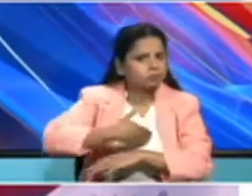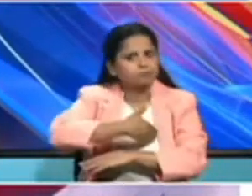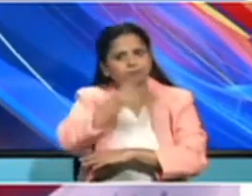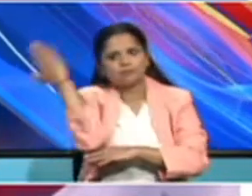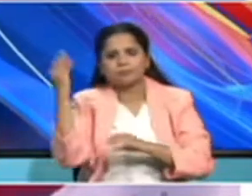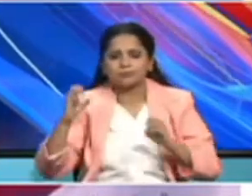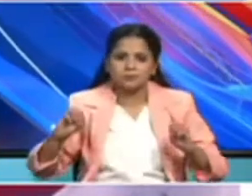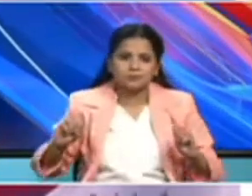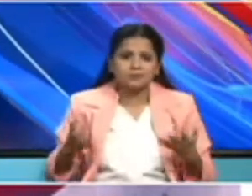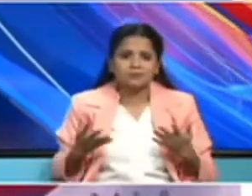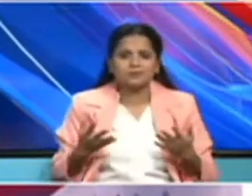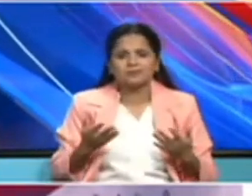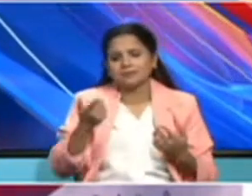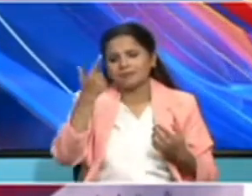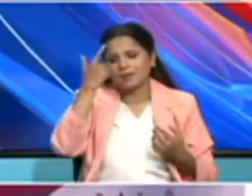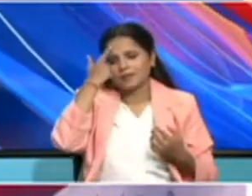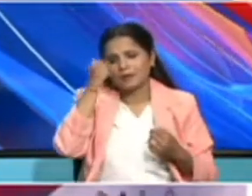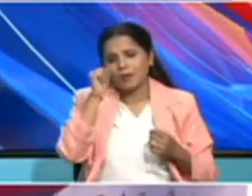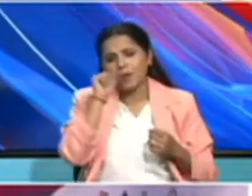तो उसकी ऊर्जा